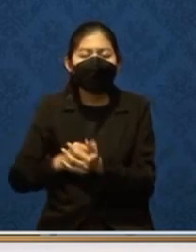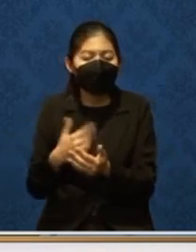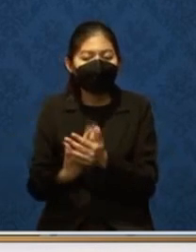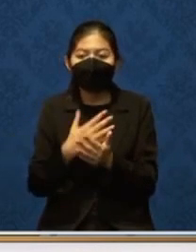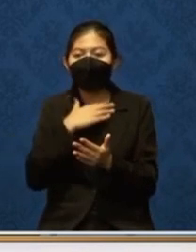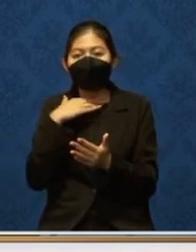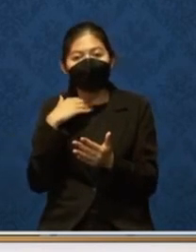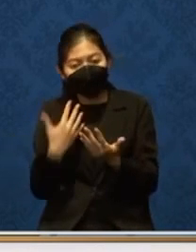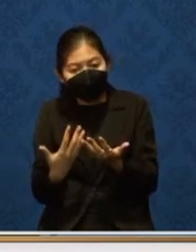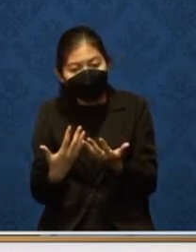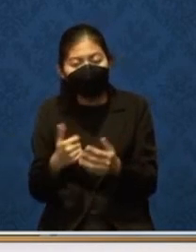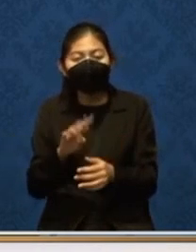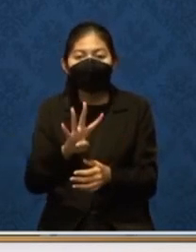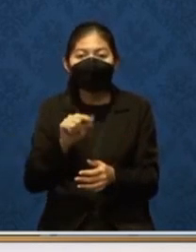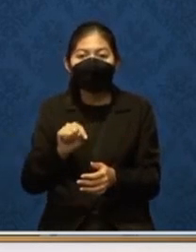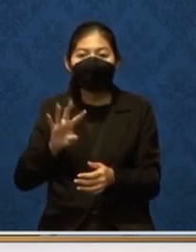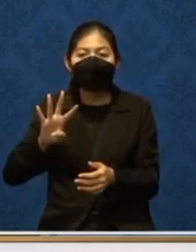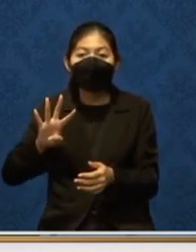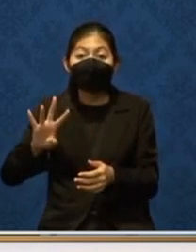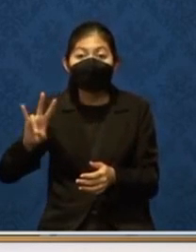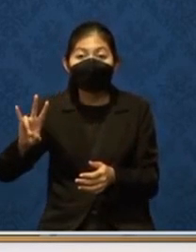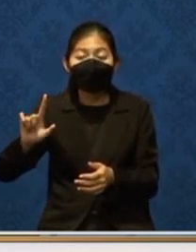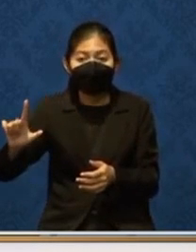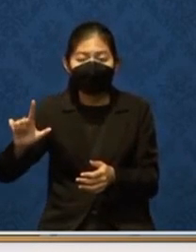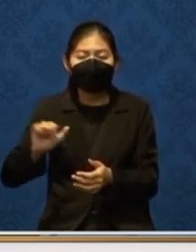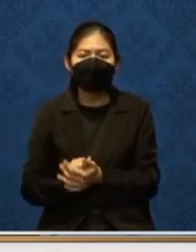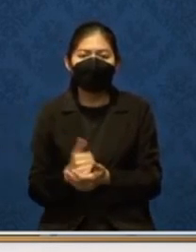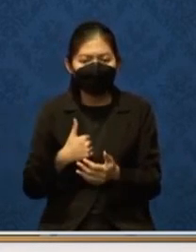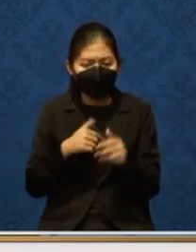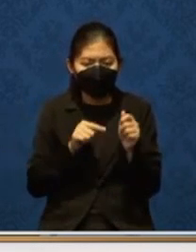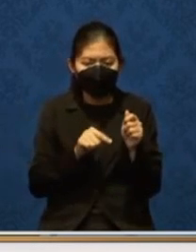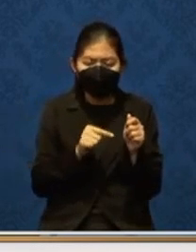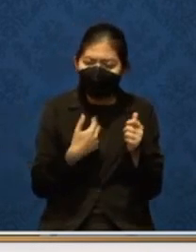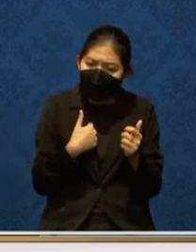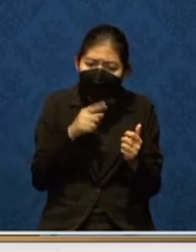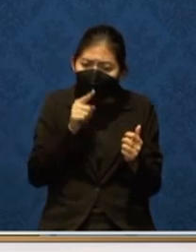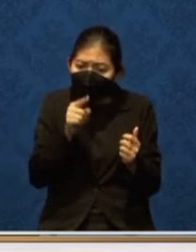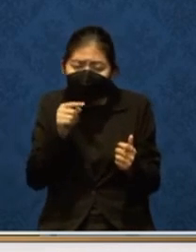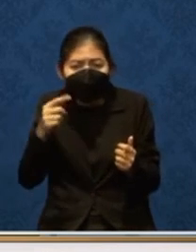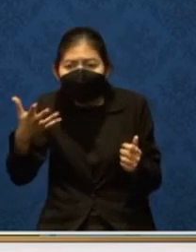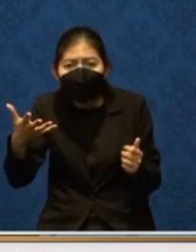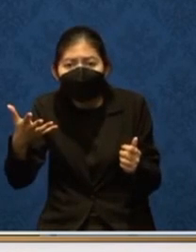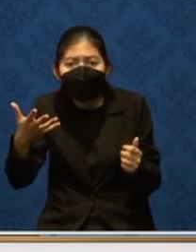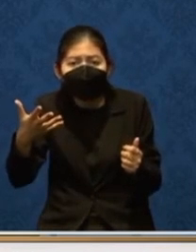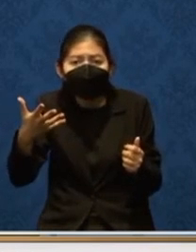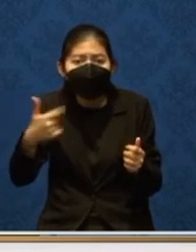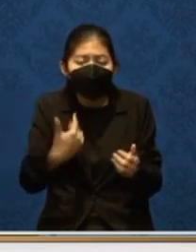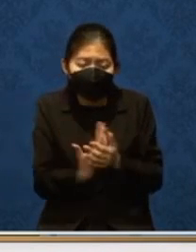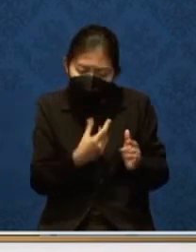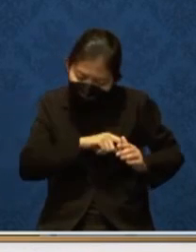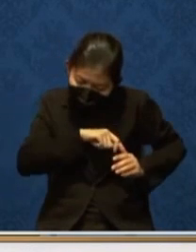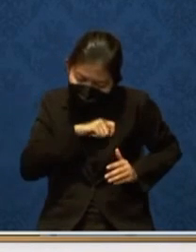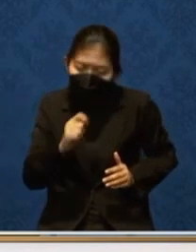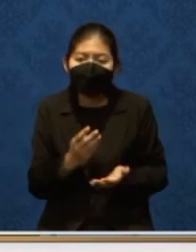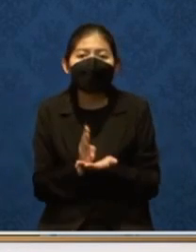4.47 ล้านบาทนieniนอกจากใน A จะไม่ว่าอะไรแล้วนะครับยัคว่ากกระเป๋าบริจากให้พักภูมจัยไ